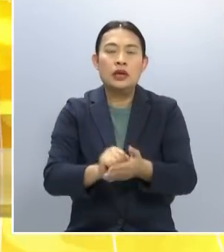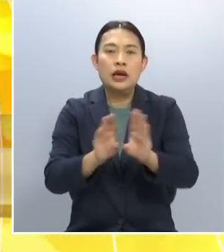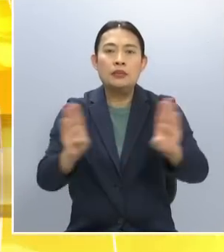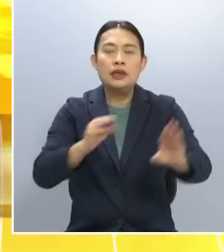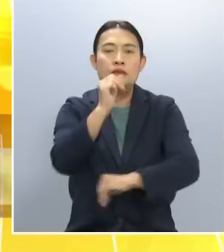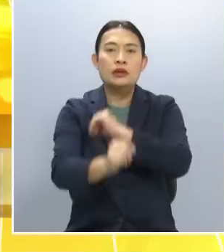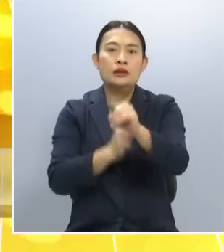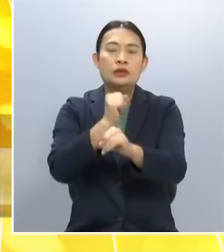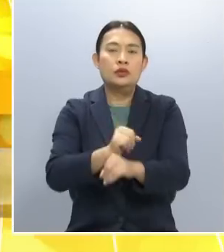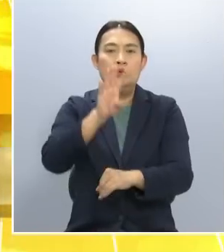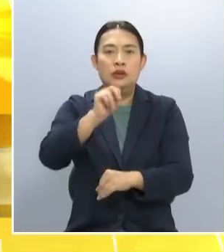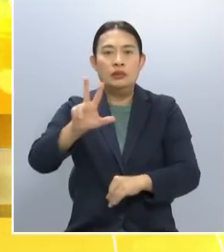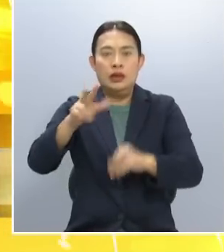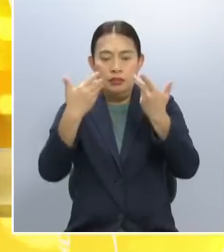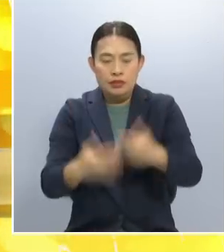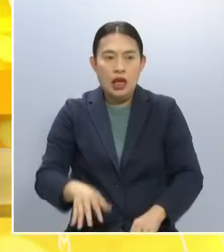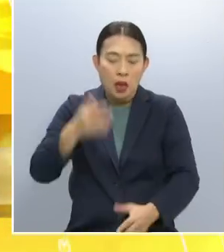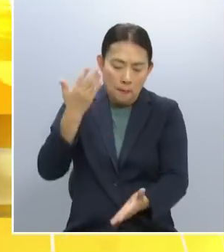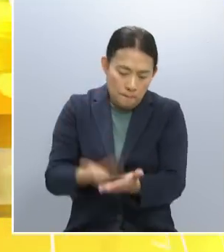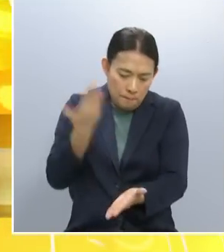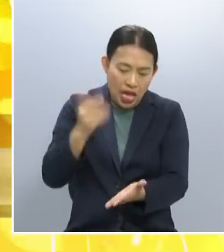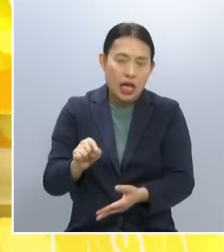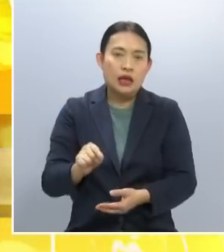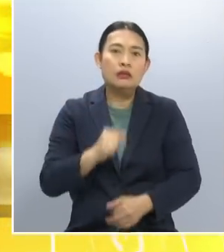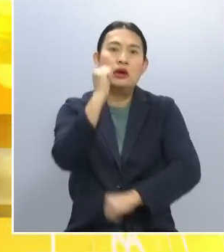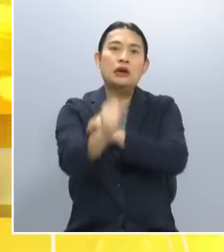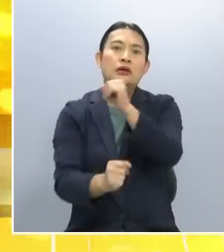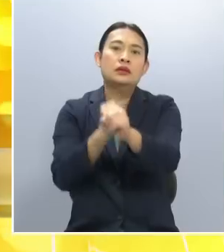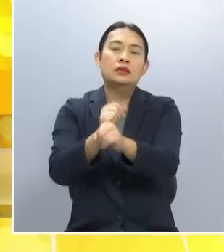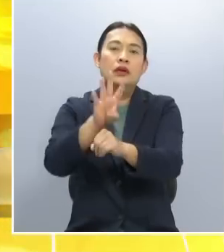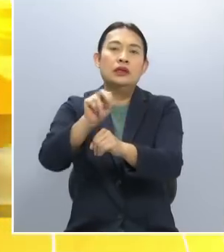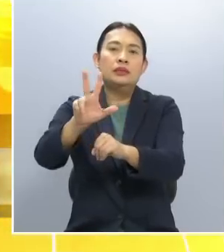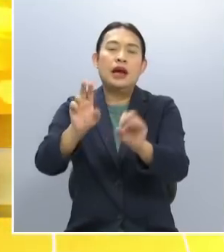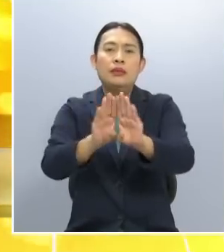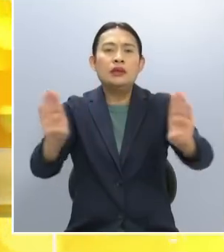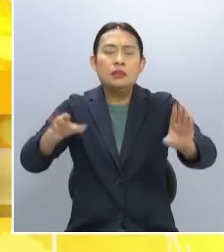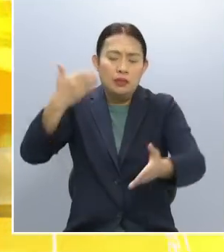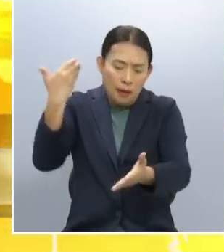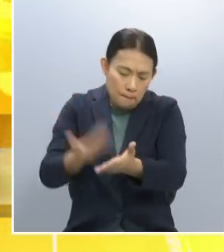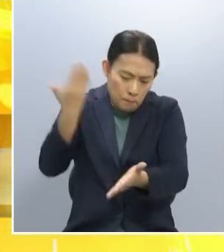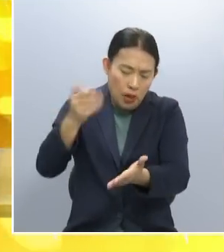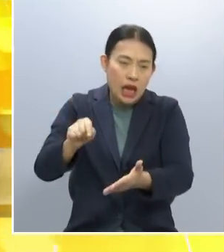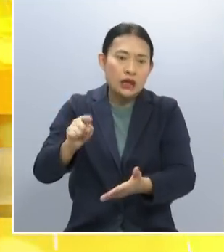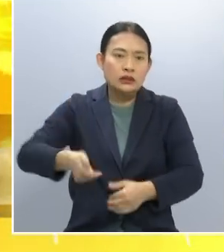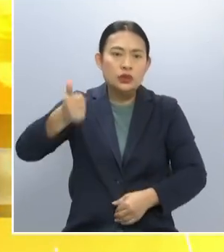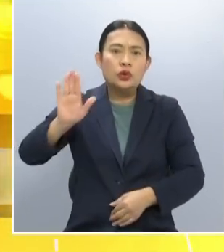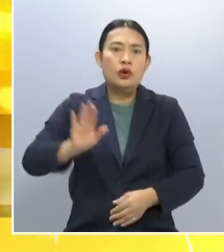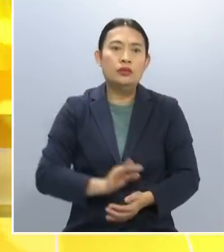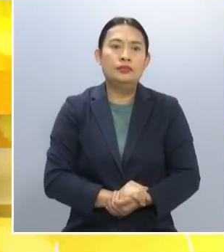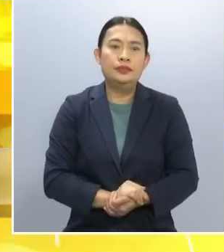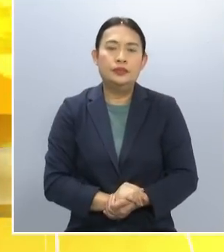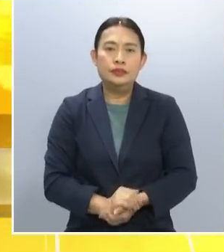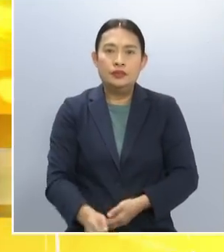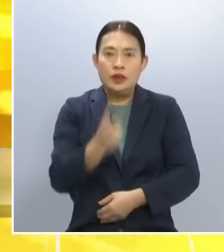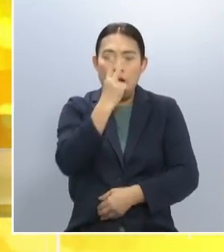แพงที่สุดของสวนสยาม 43ปีท่านผู้ชมขณะเดียวกันขออนุญาตไปที่ห้องเรียน